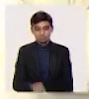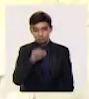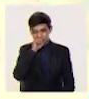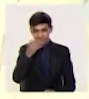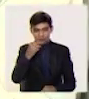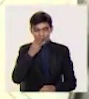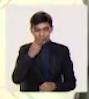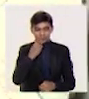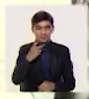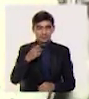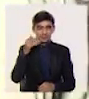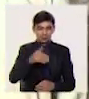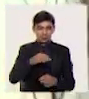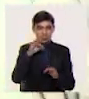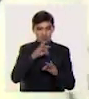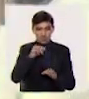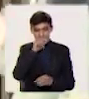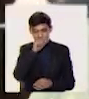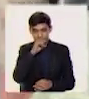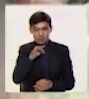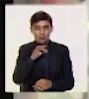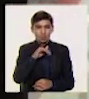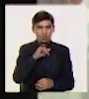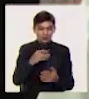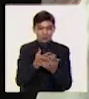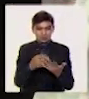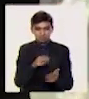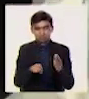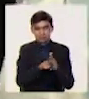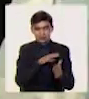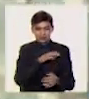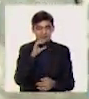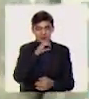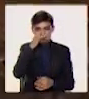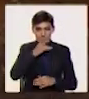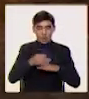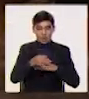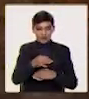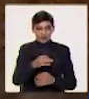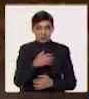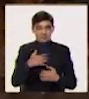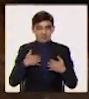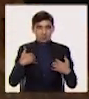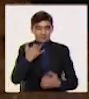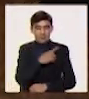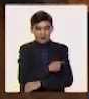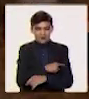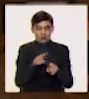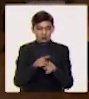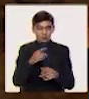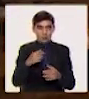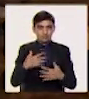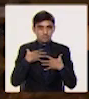Құстымауынан 200 мыңнан артық тауық, қаз бен үйрек қырылған. Солтүстік Қазақстан облысында мал дәрігерлері тұрғындардан енді сау құстарды